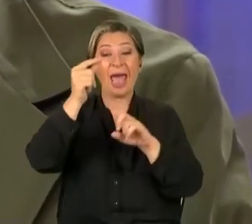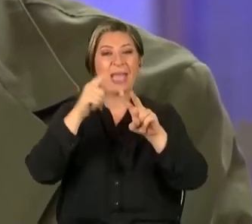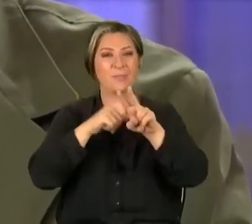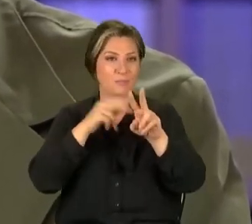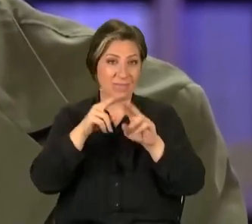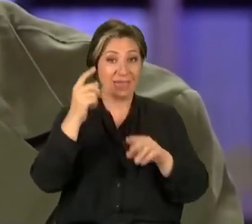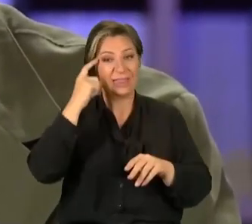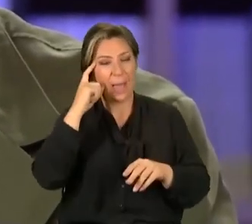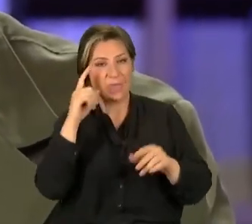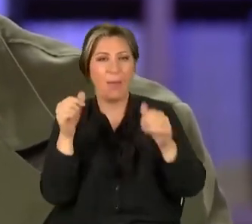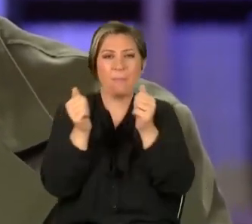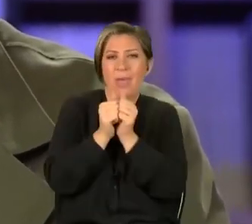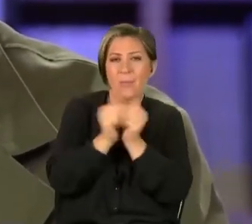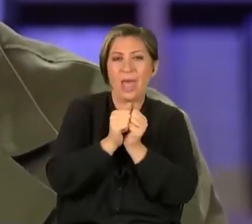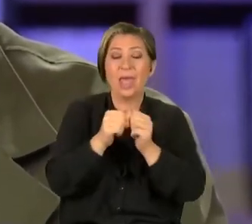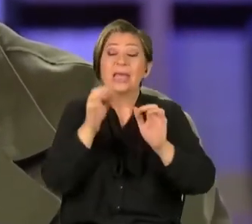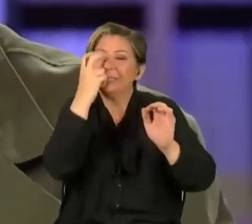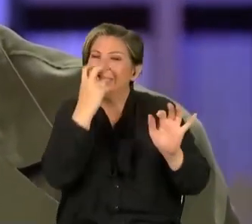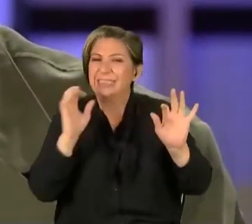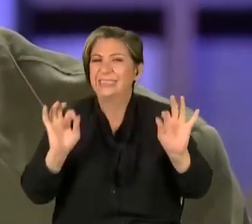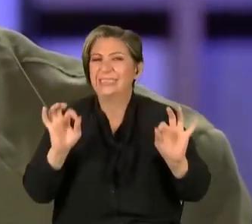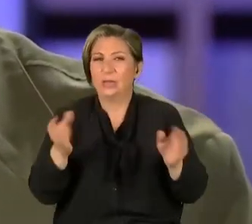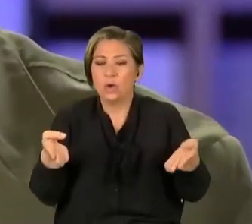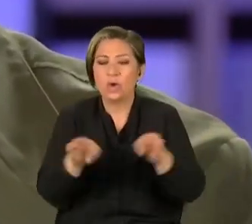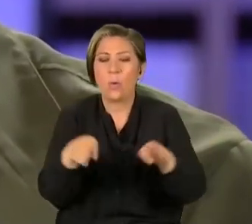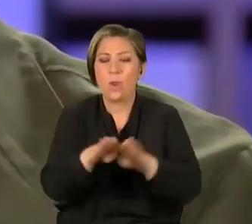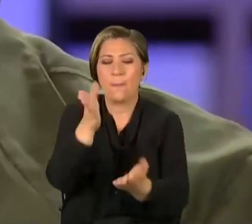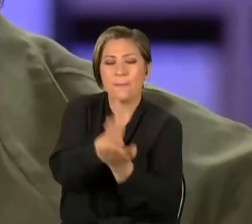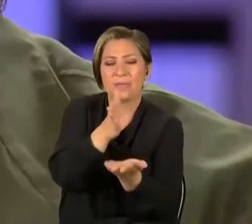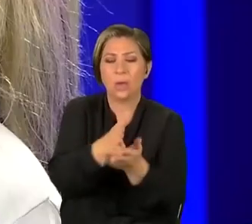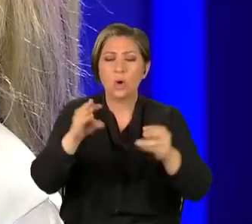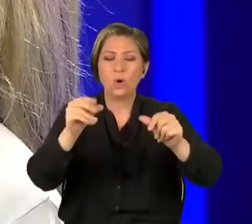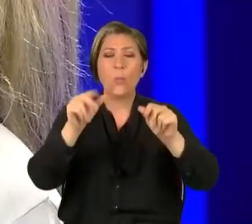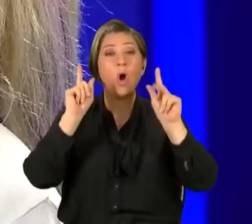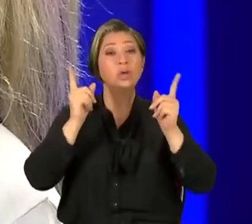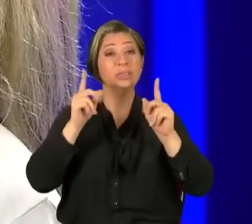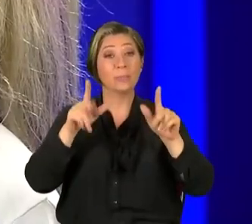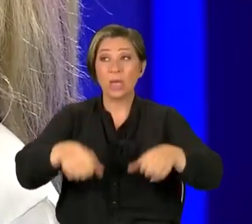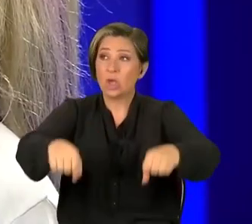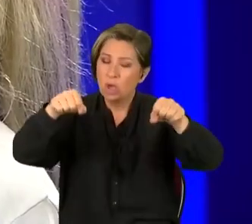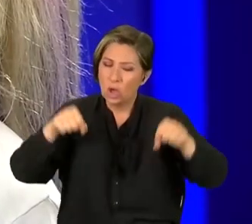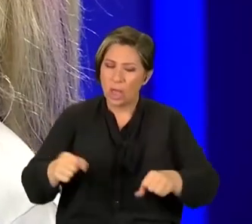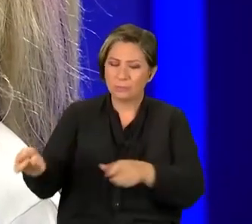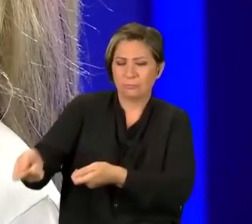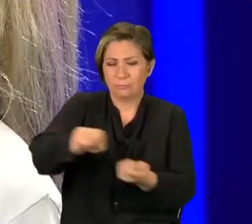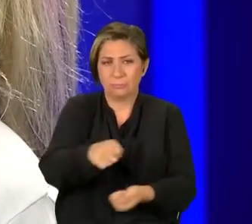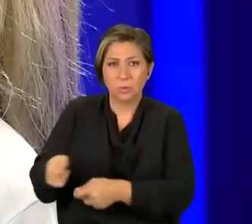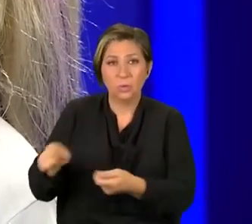Raymına tahminim eş. İtina ile gömülür bir mezar, kum hocası gibi kürek alıp ele keleş.